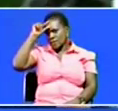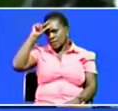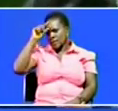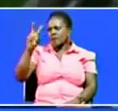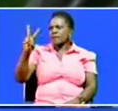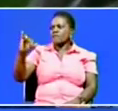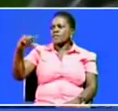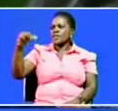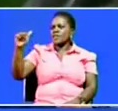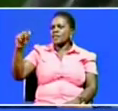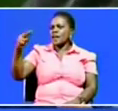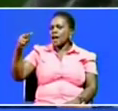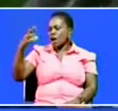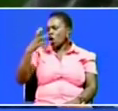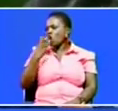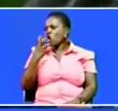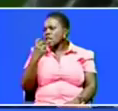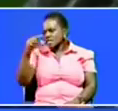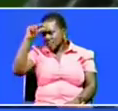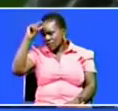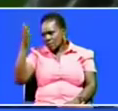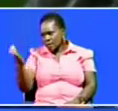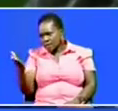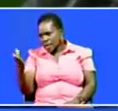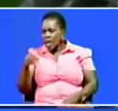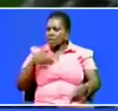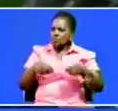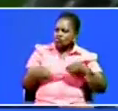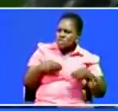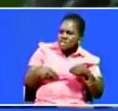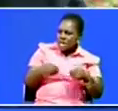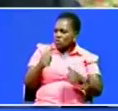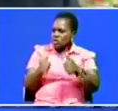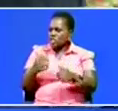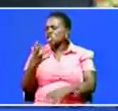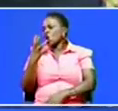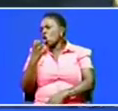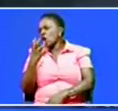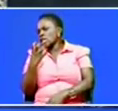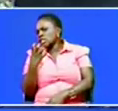Uko Vihiga serikali ni ya? Uko Busia serikali ni ya?